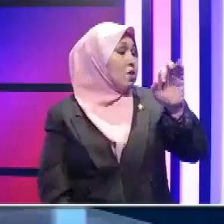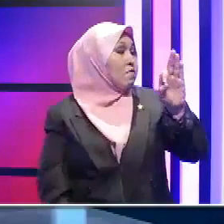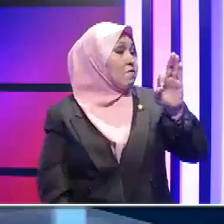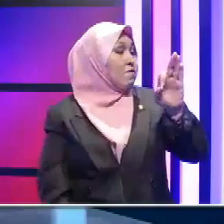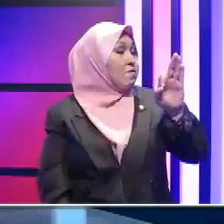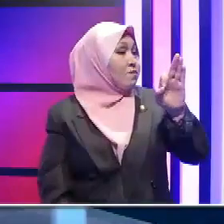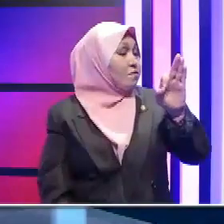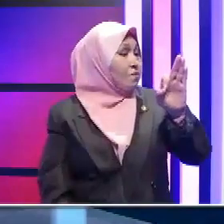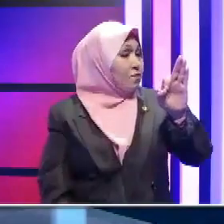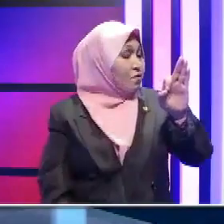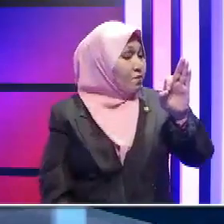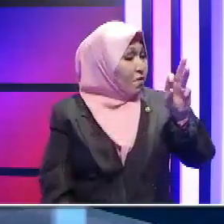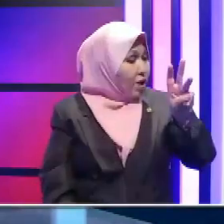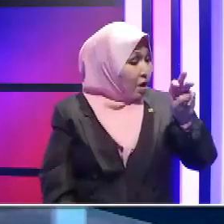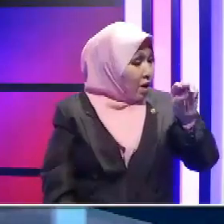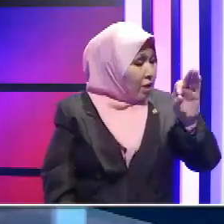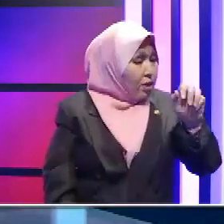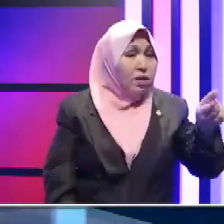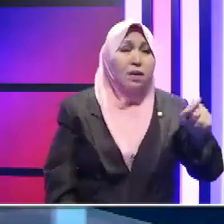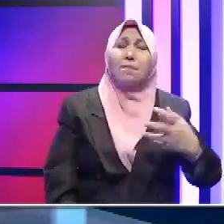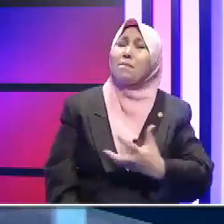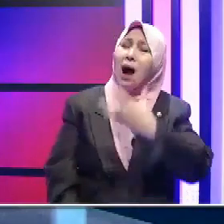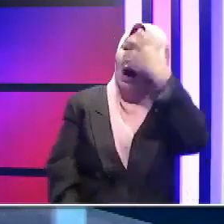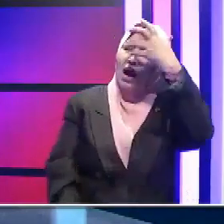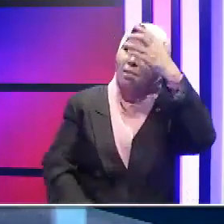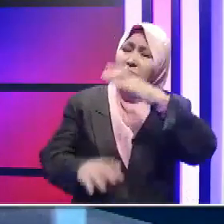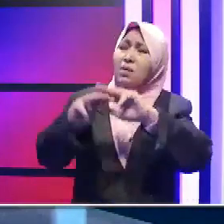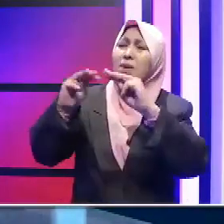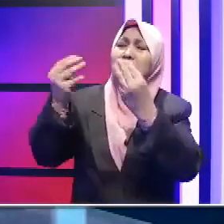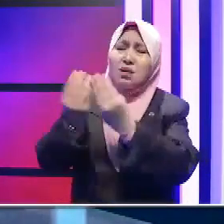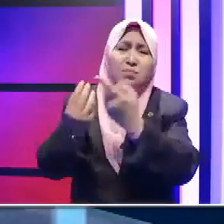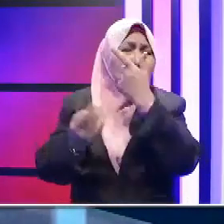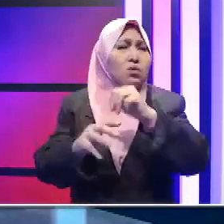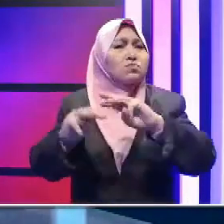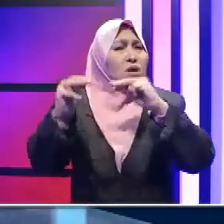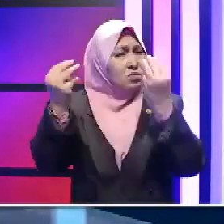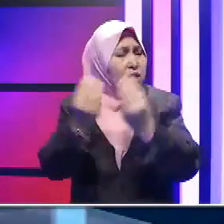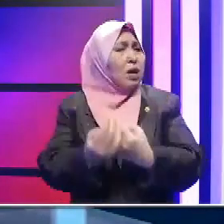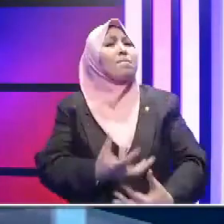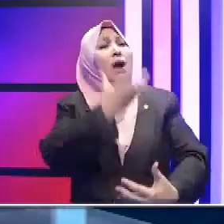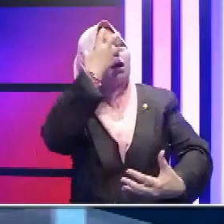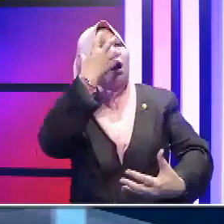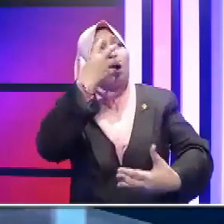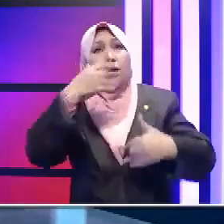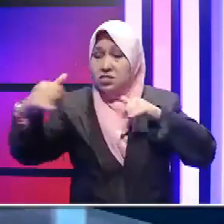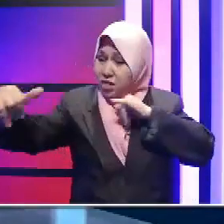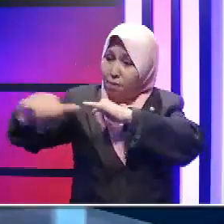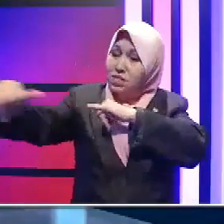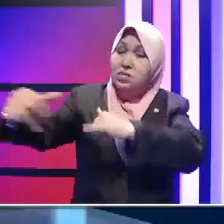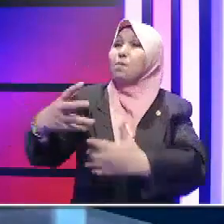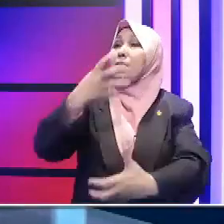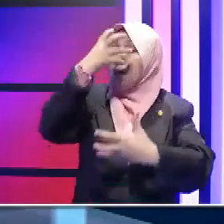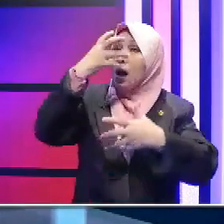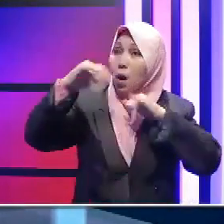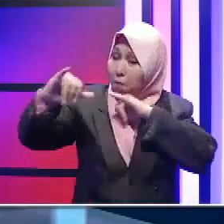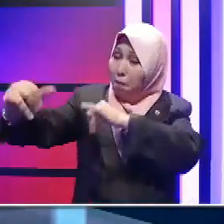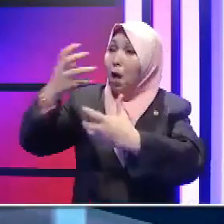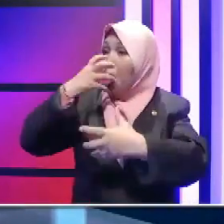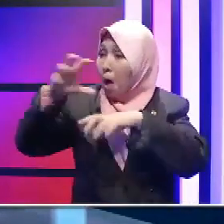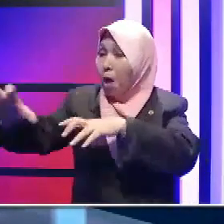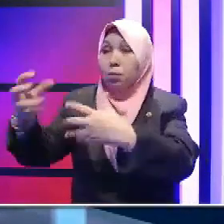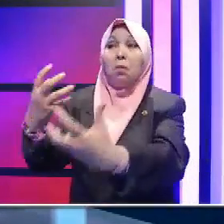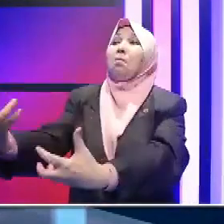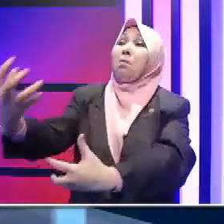Baginda marah kepada kaumnya karena kaumnya marah kepada Baginda sebab kita tahu cerita